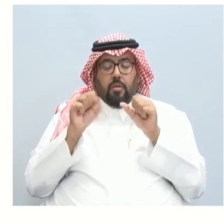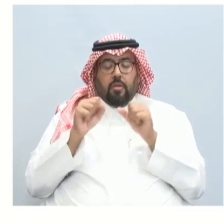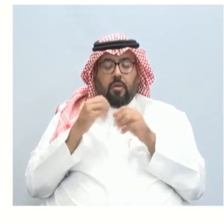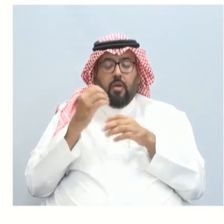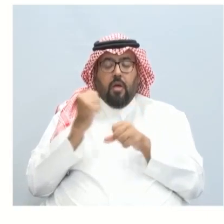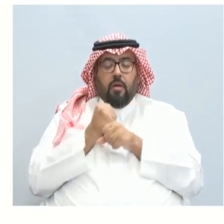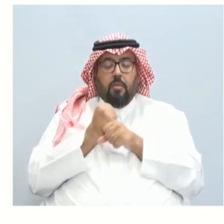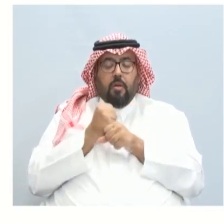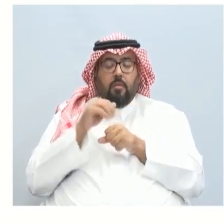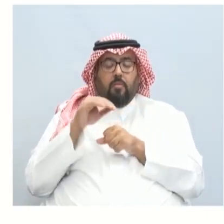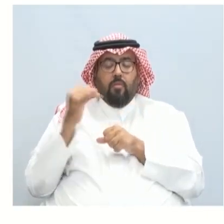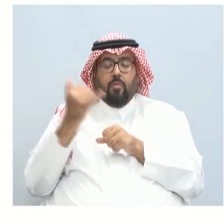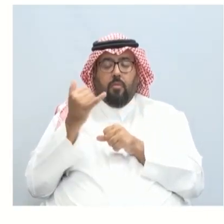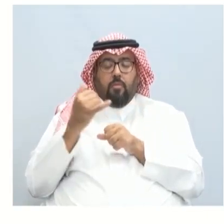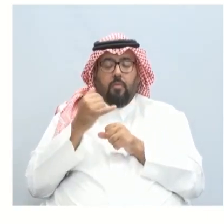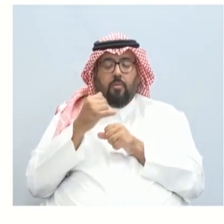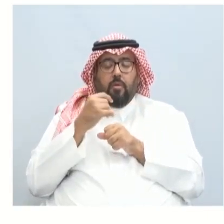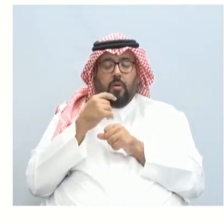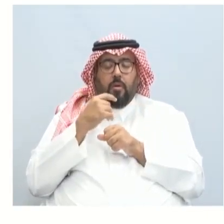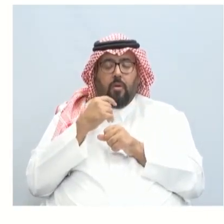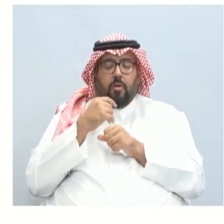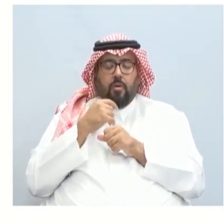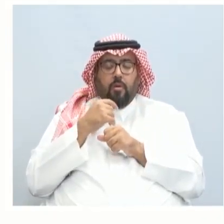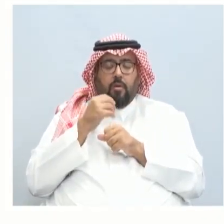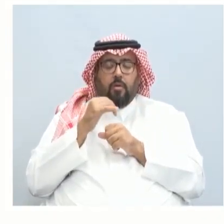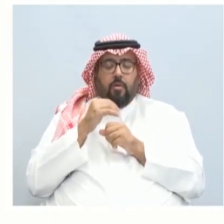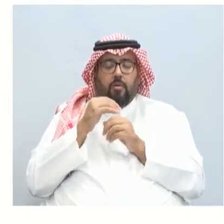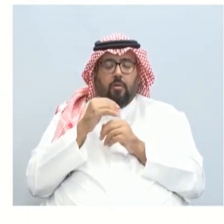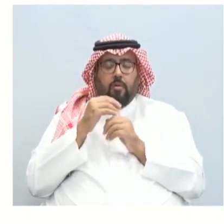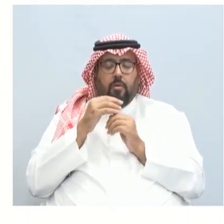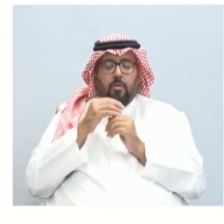الاعمال المهمه بشقيها العاجل والغير عاجل